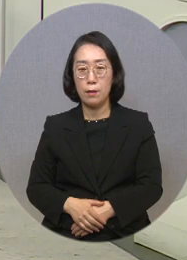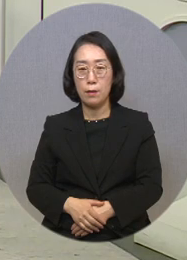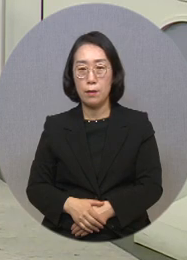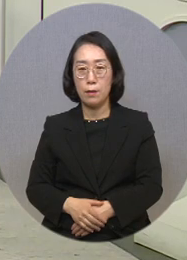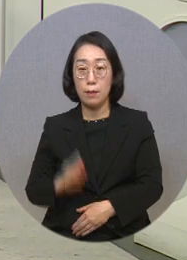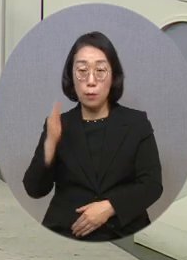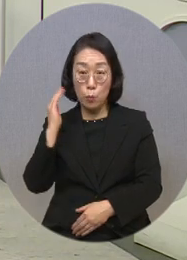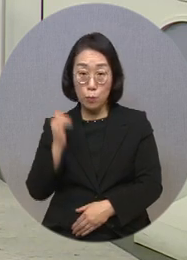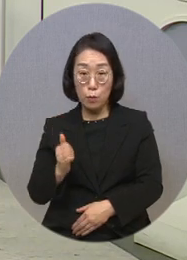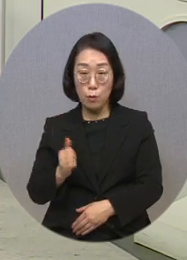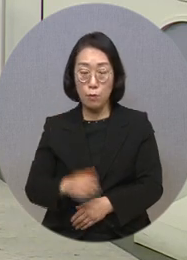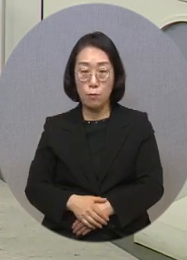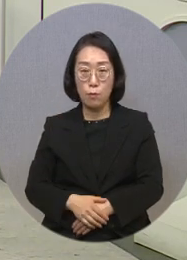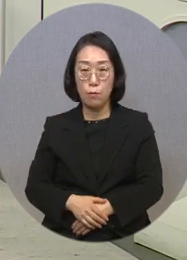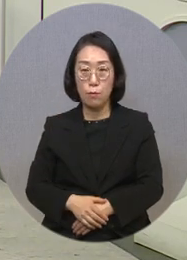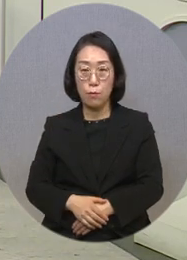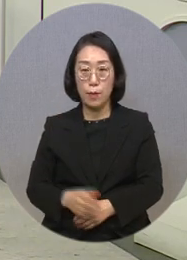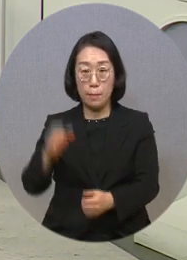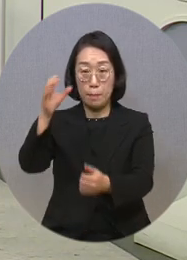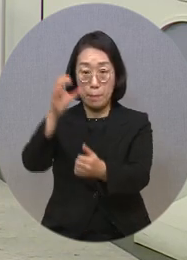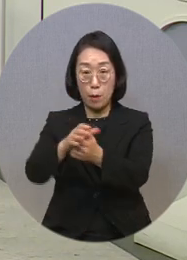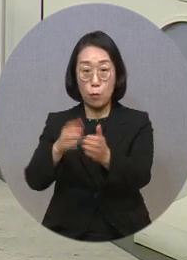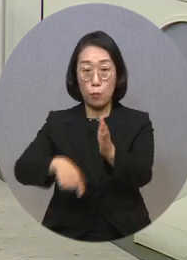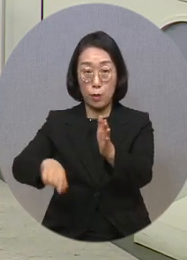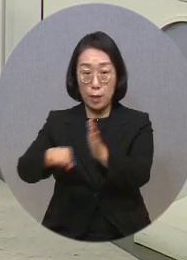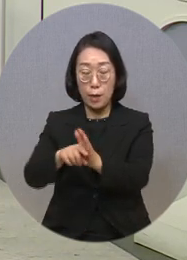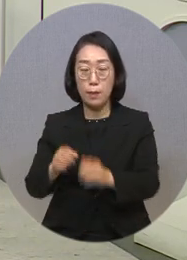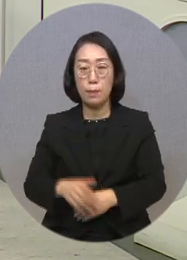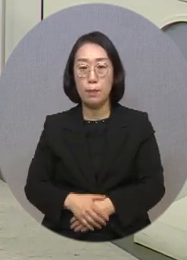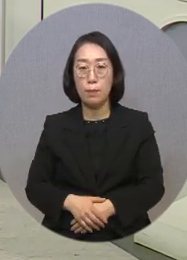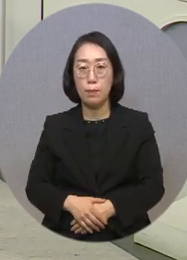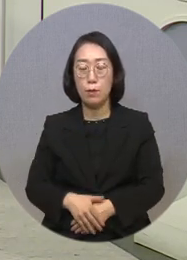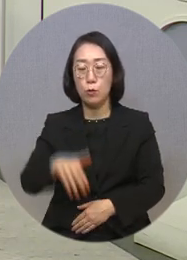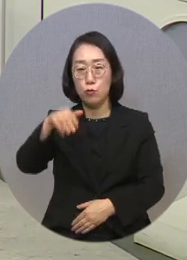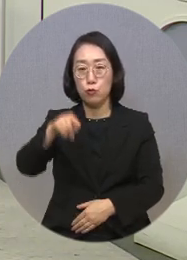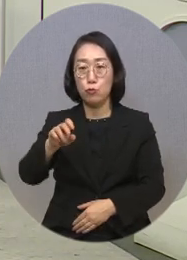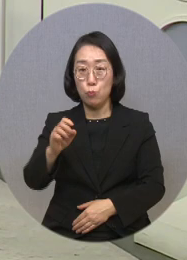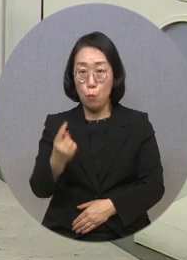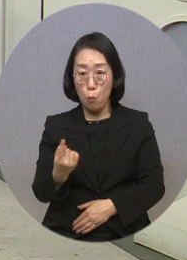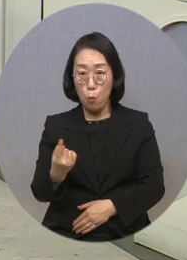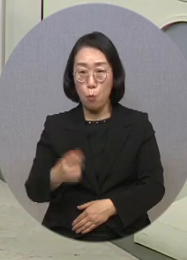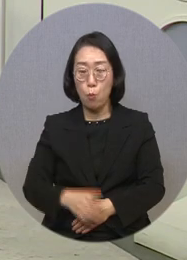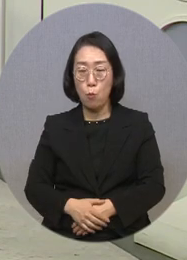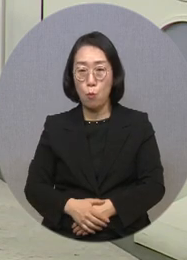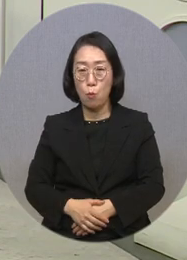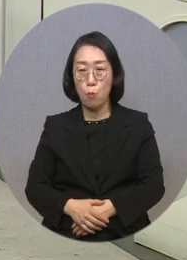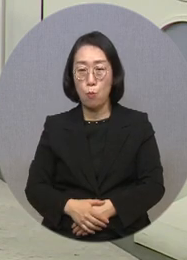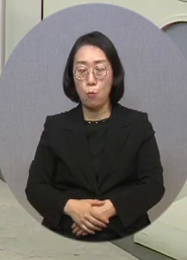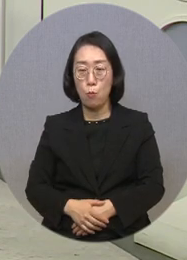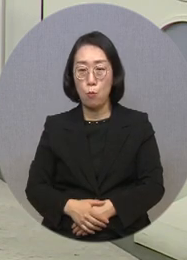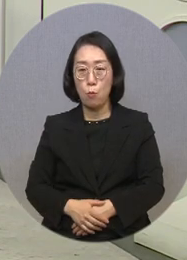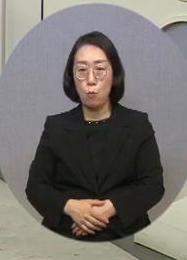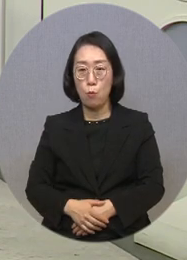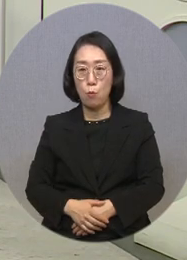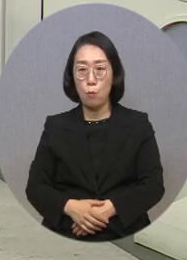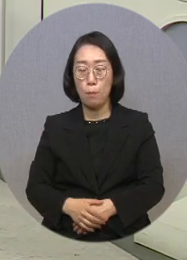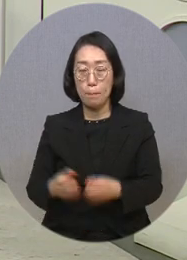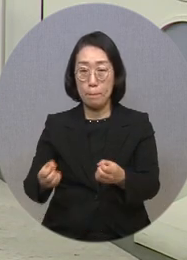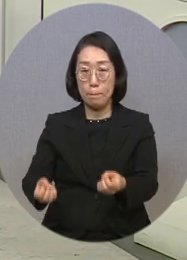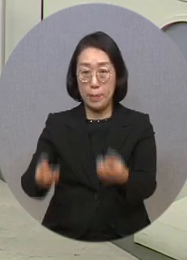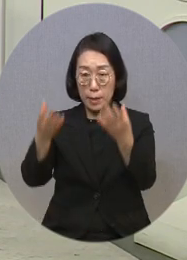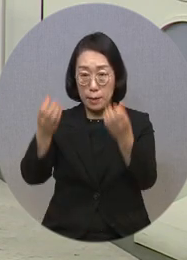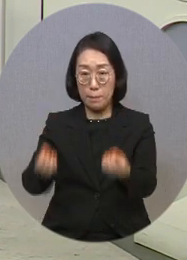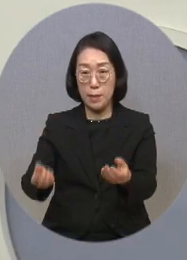대통령 탄생을 위한 그런 어떤 그 추모 그 호국영령제도 개최한 바